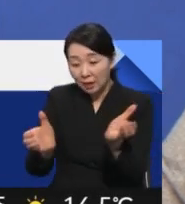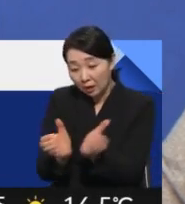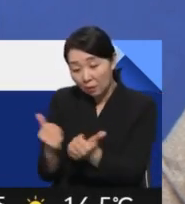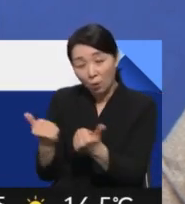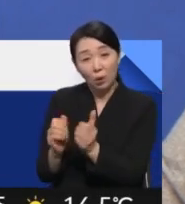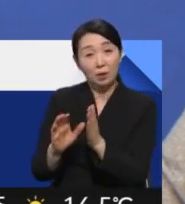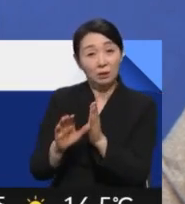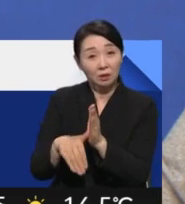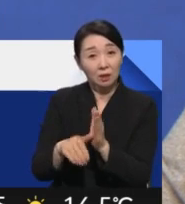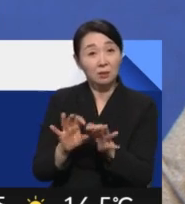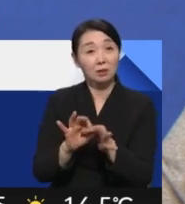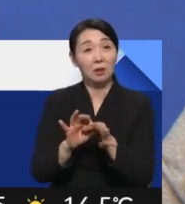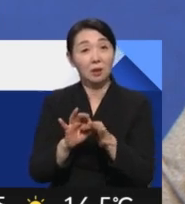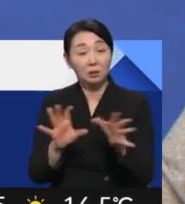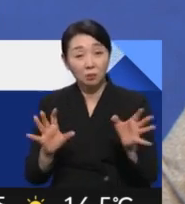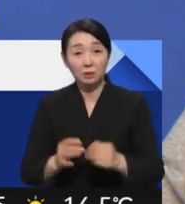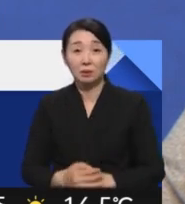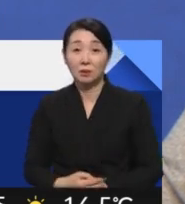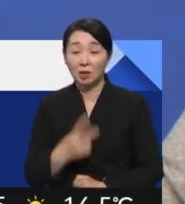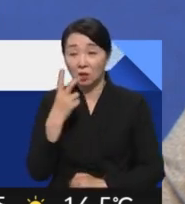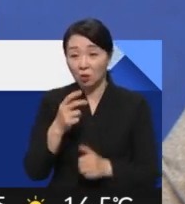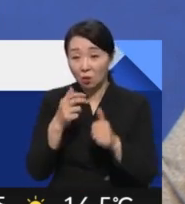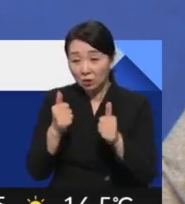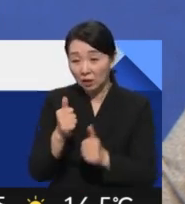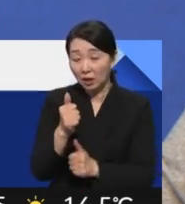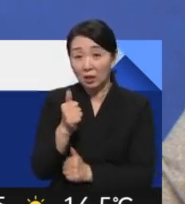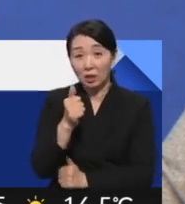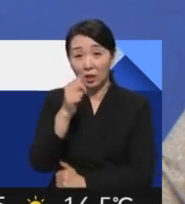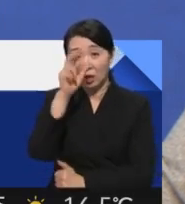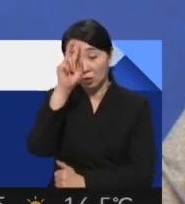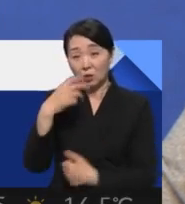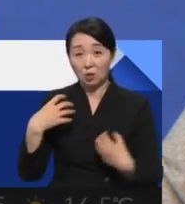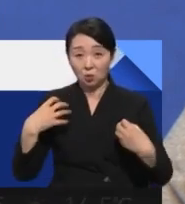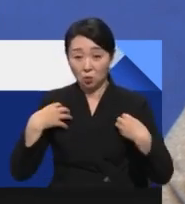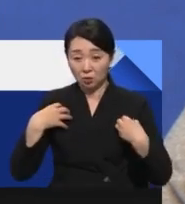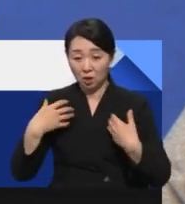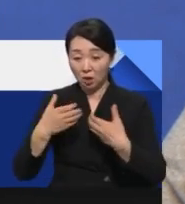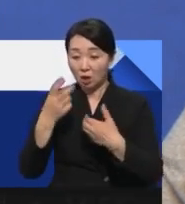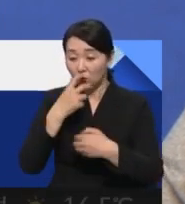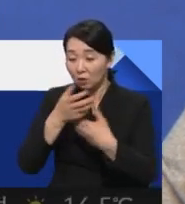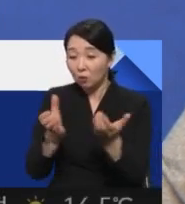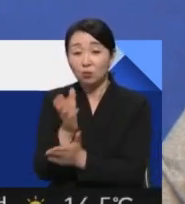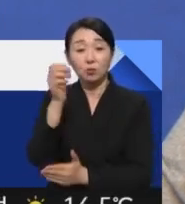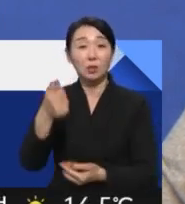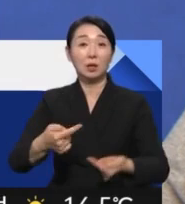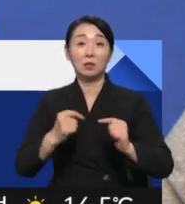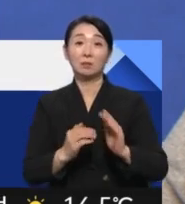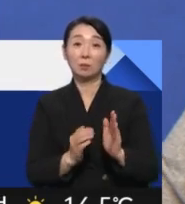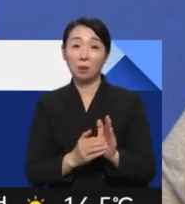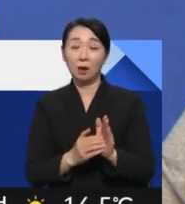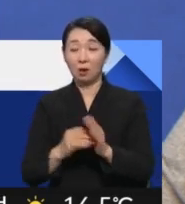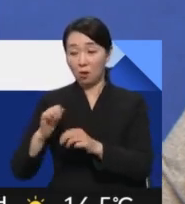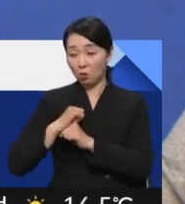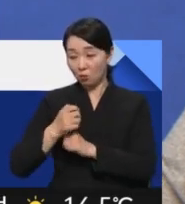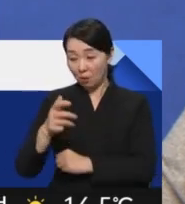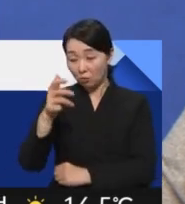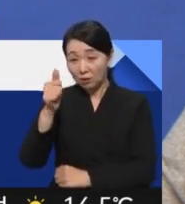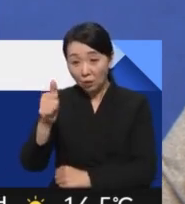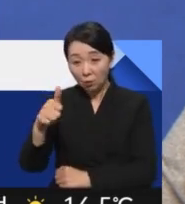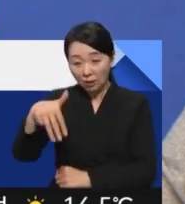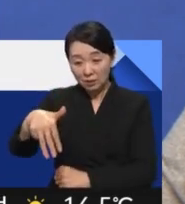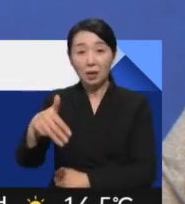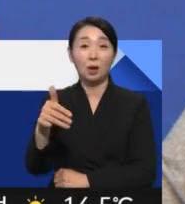무관한 해양경찰청 청장과 수사국장이 참석했습니다. 국방부 장관과 차관은 이 자리에서